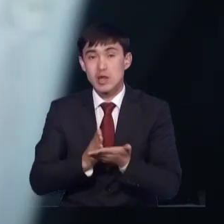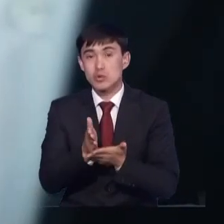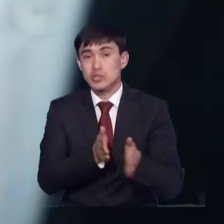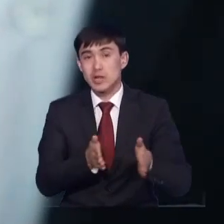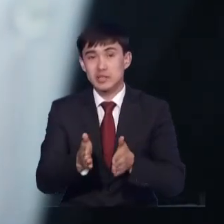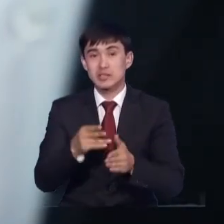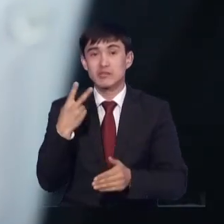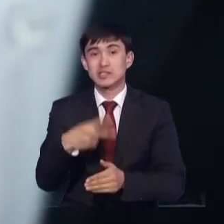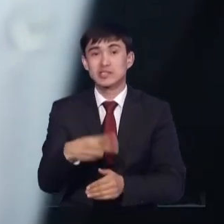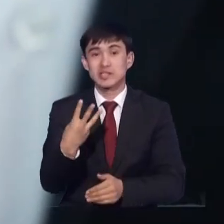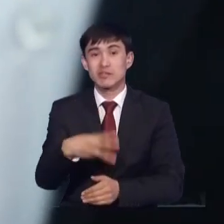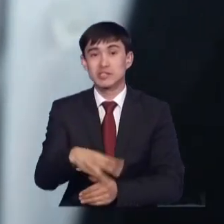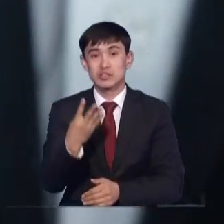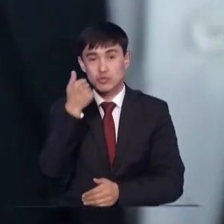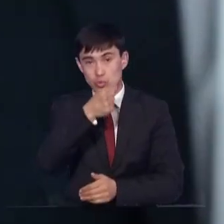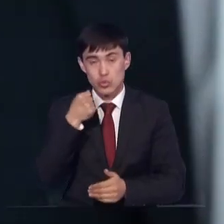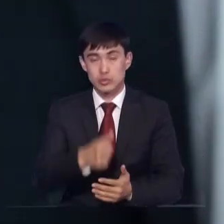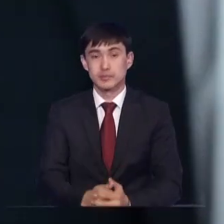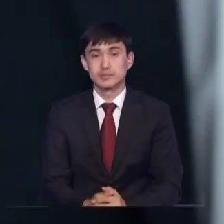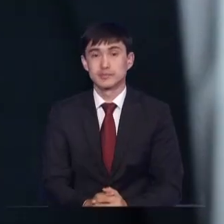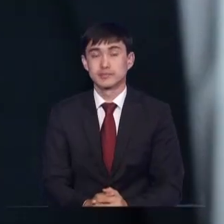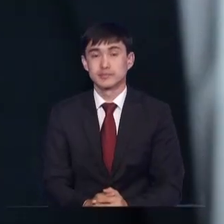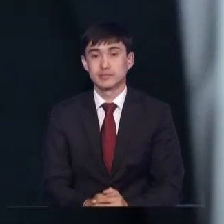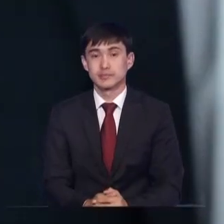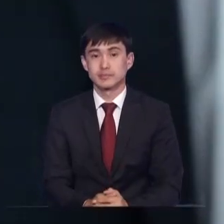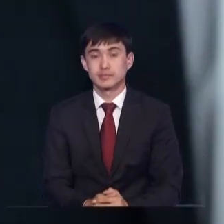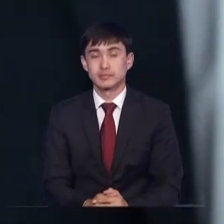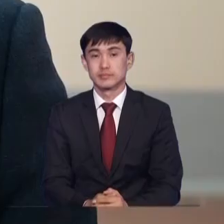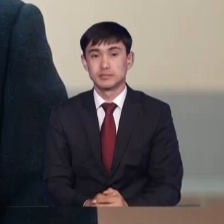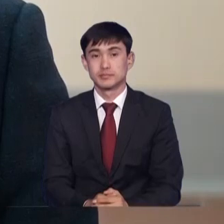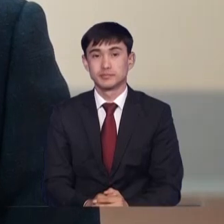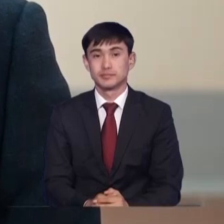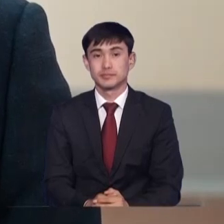карта на 2023-2024 учебный